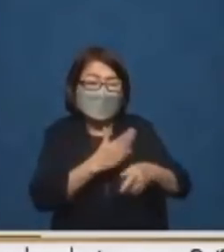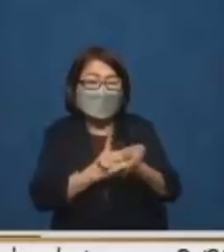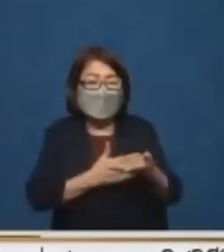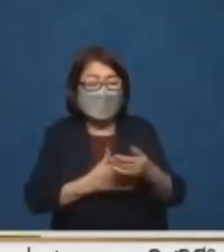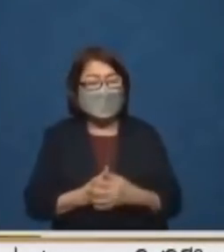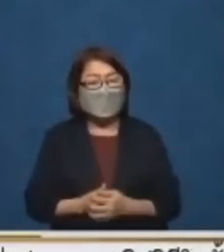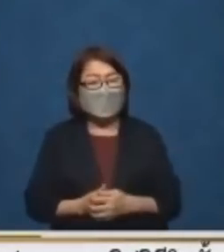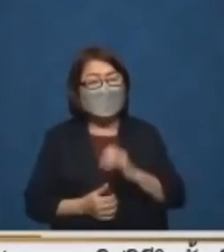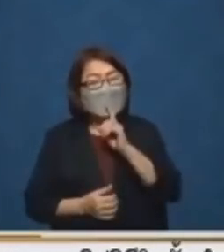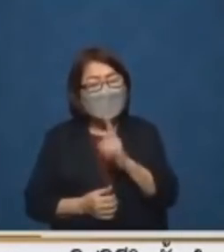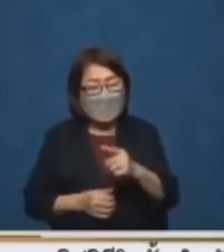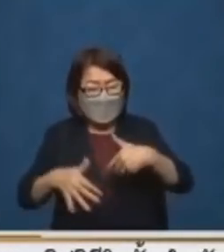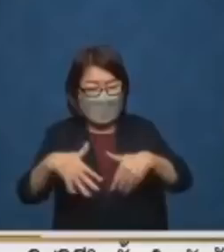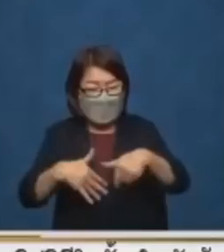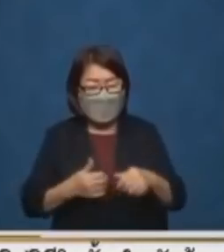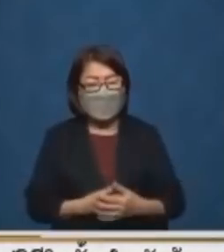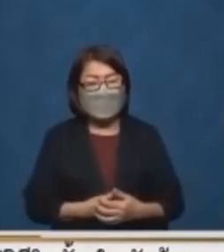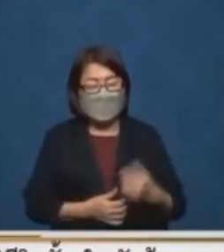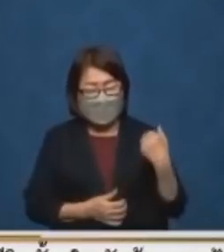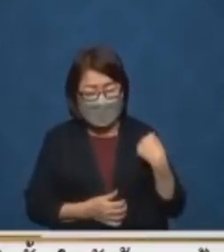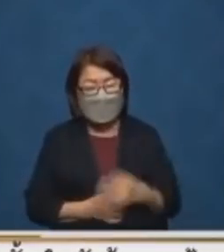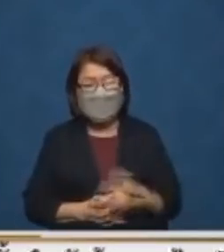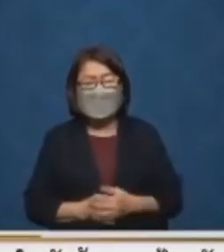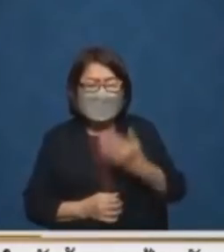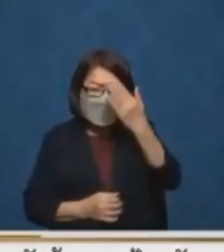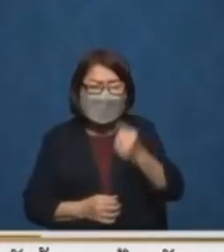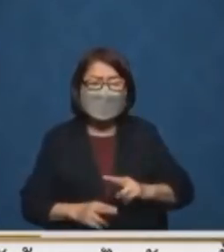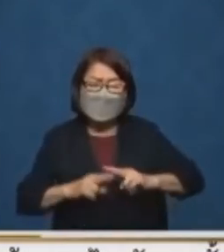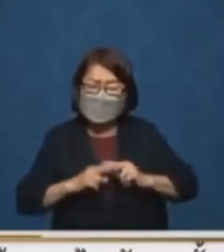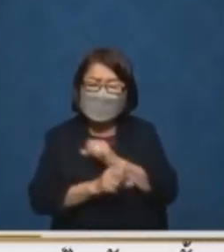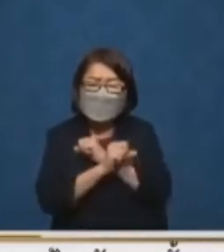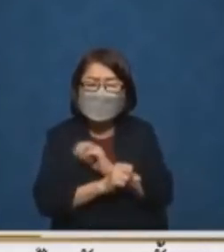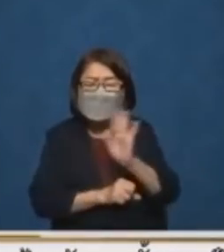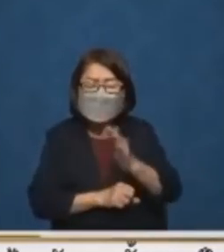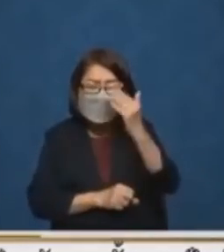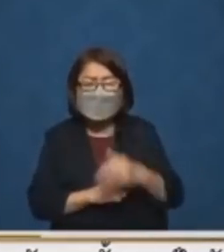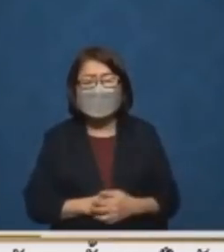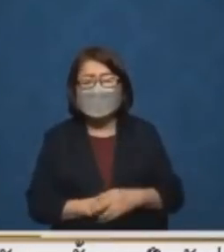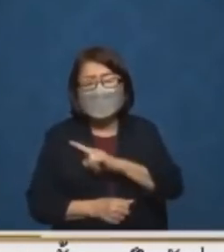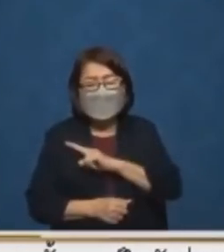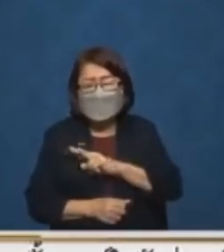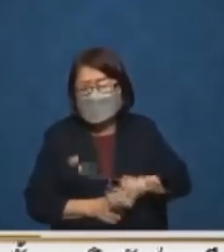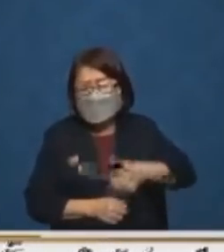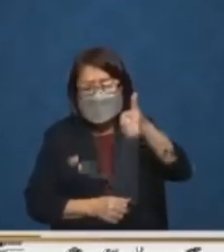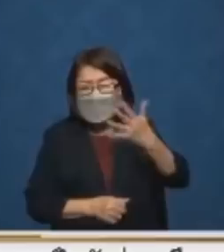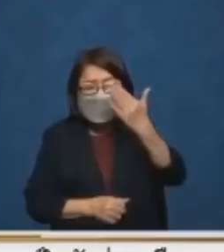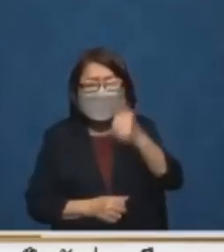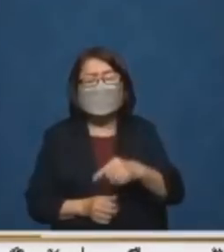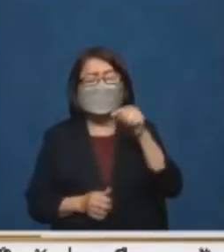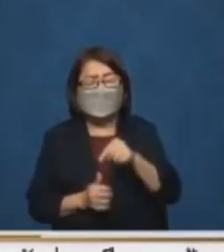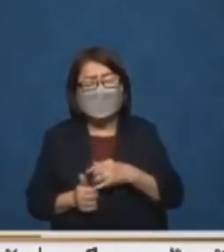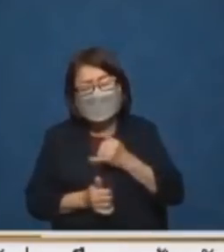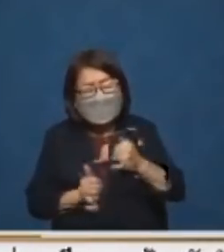ท่านยังกลาหาประชาชนว่าไม่ป้องกันตัวเองไม่รบผดชอบเป็นต้นเหตุของการ